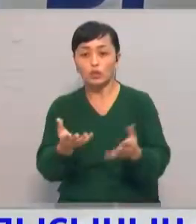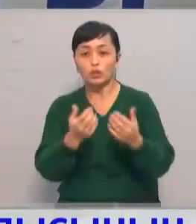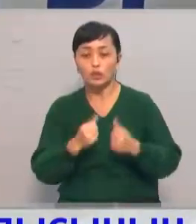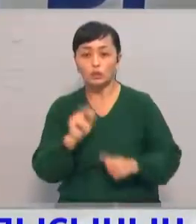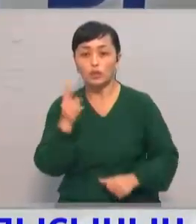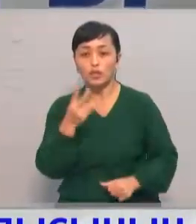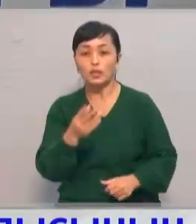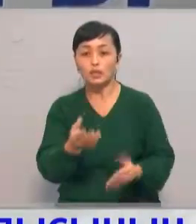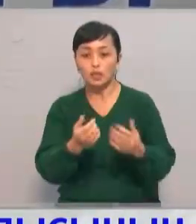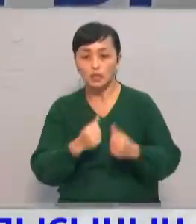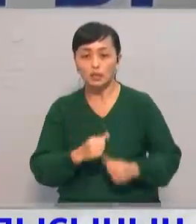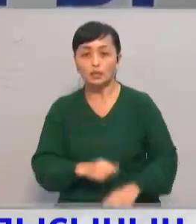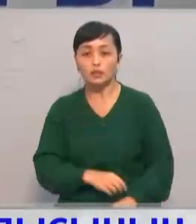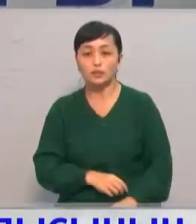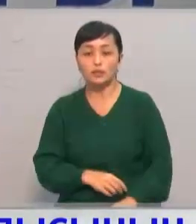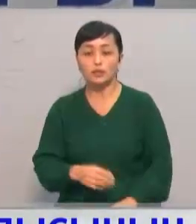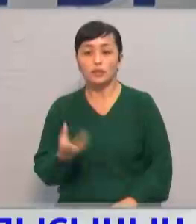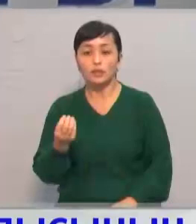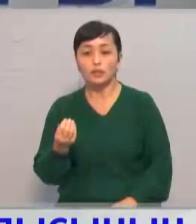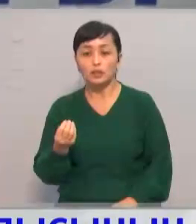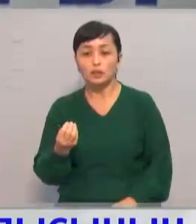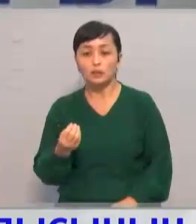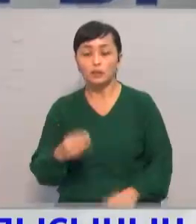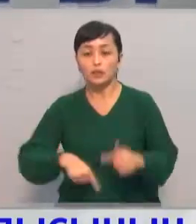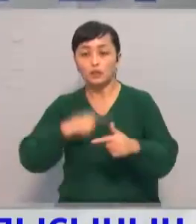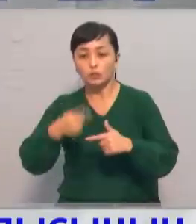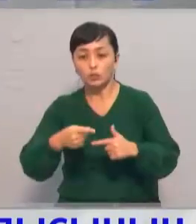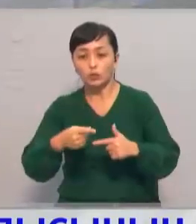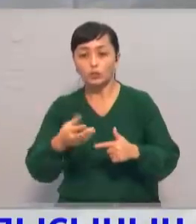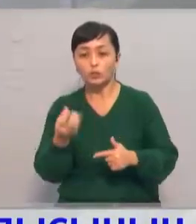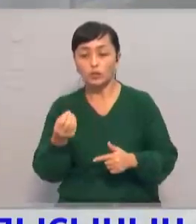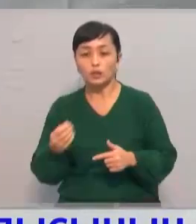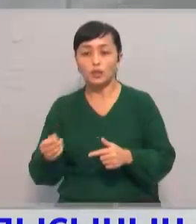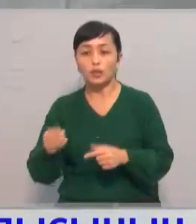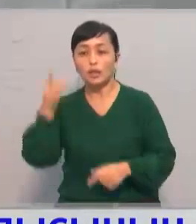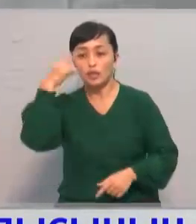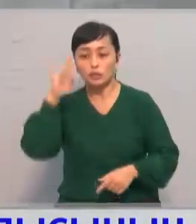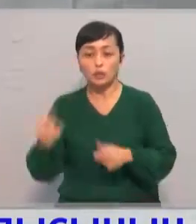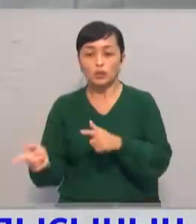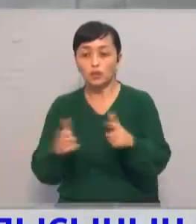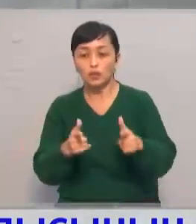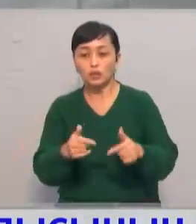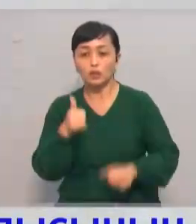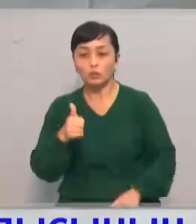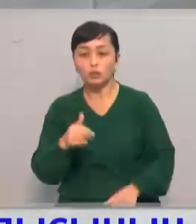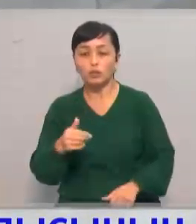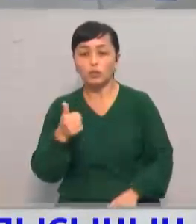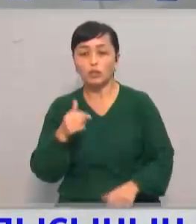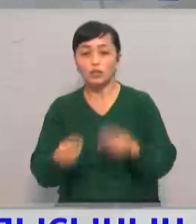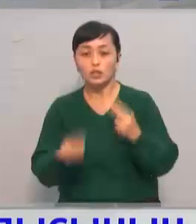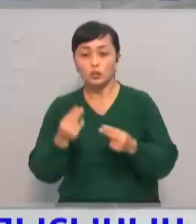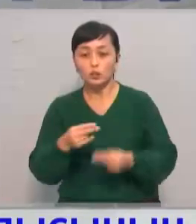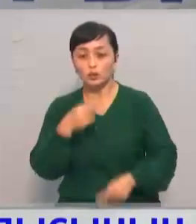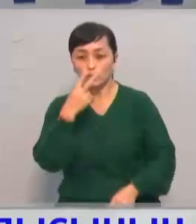рет марапатталдық. Және де енді осы чемпионатқа дайындық жақсы болды деп айта аламын. Күшті болды. 1-ші